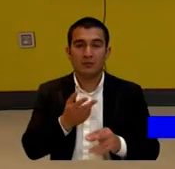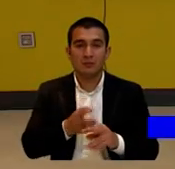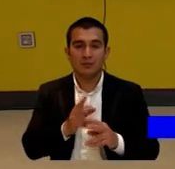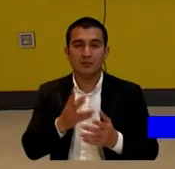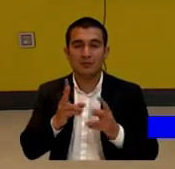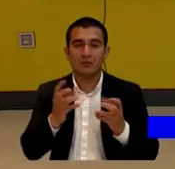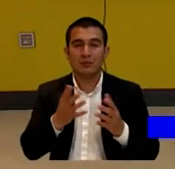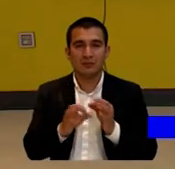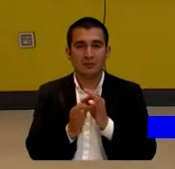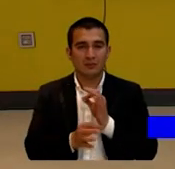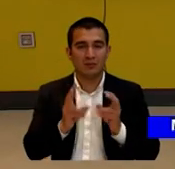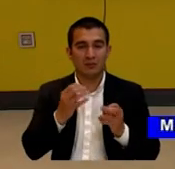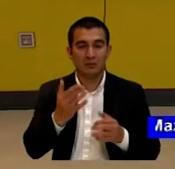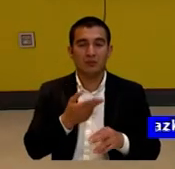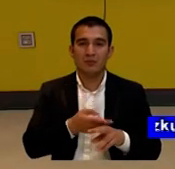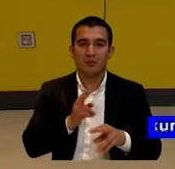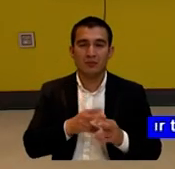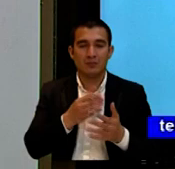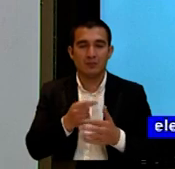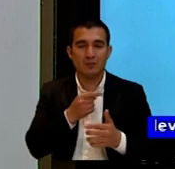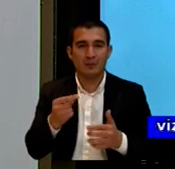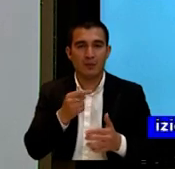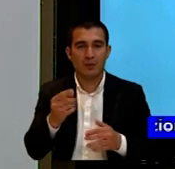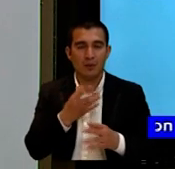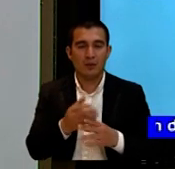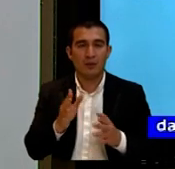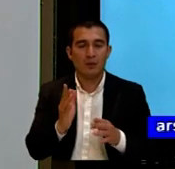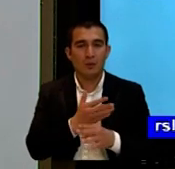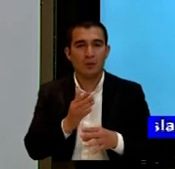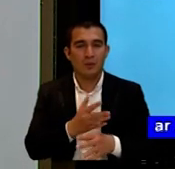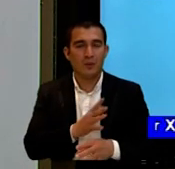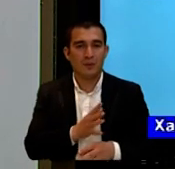организмләрді мақсус әйріш азасы болмайды.